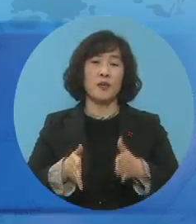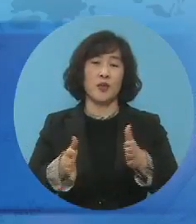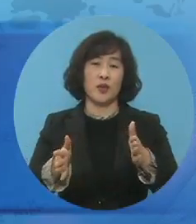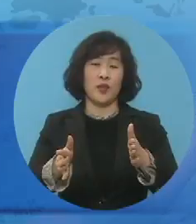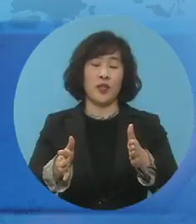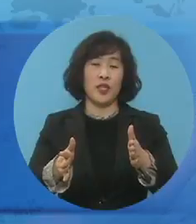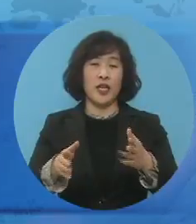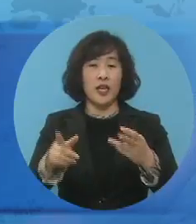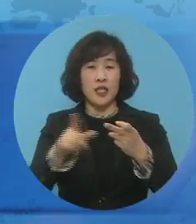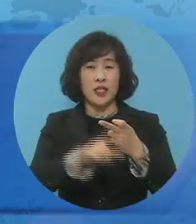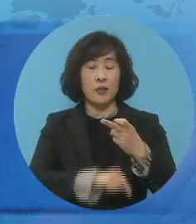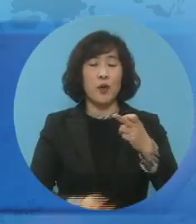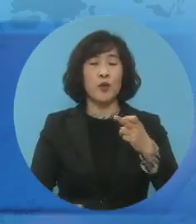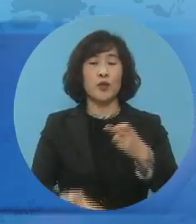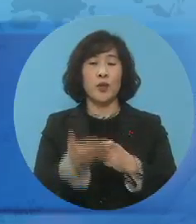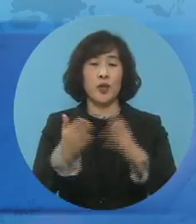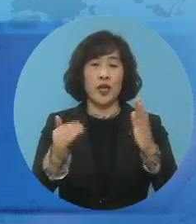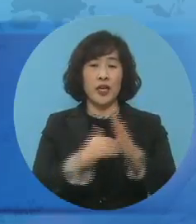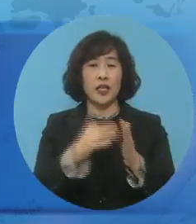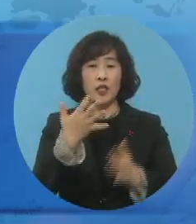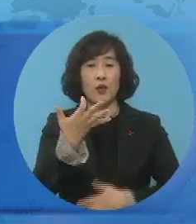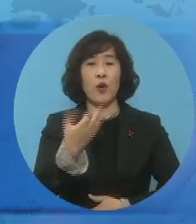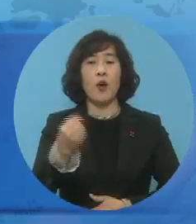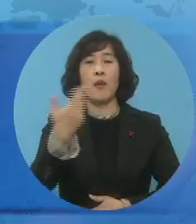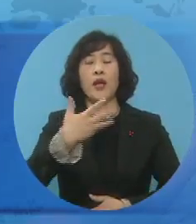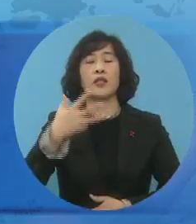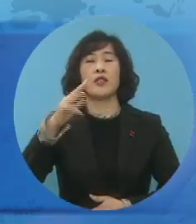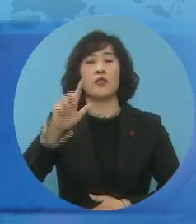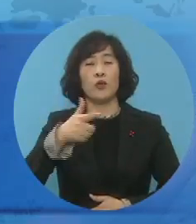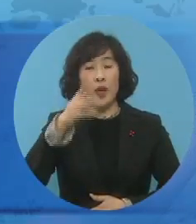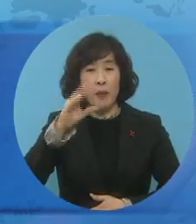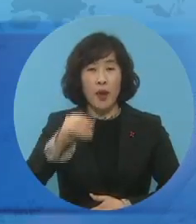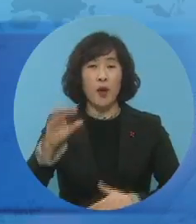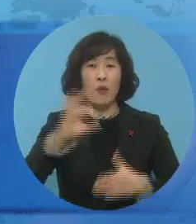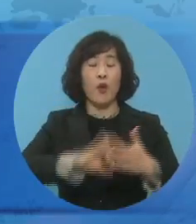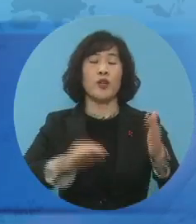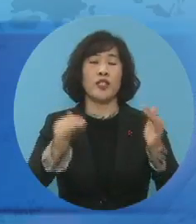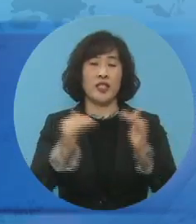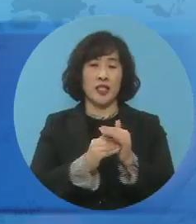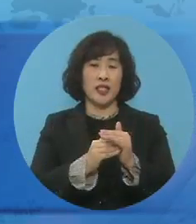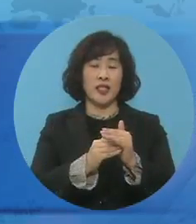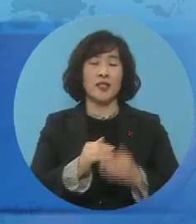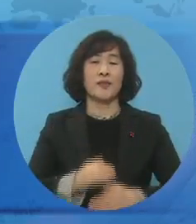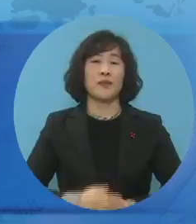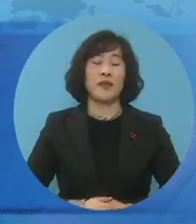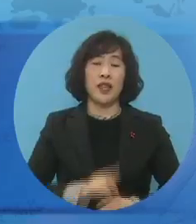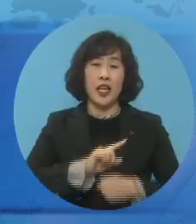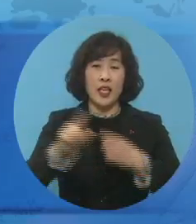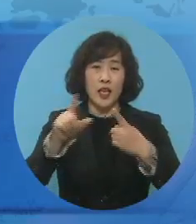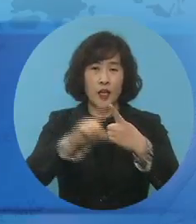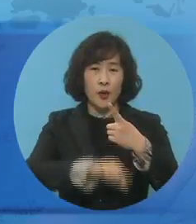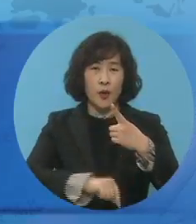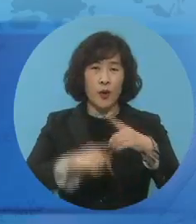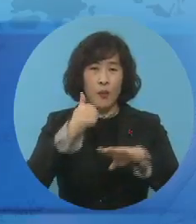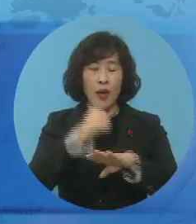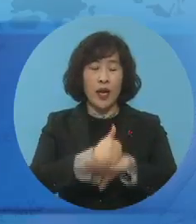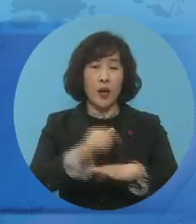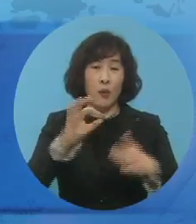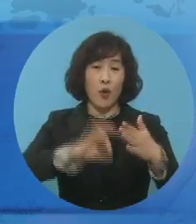봉사활동을 하게 됩니다. 신청 문의는 도청이나 각 시군의 산림부서로 하시면 됩니다.